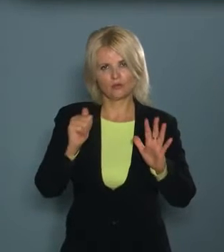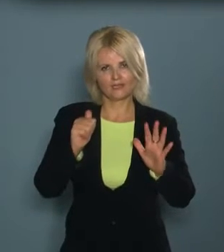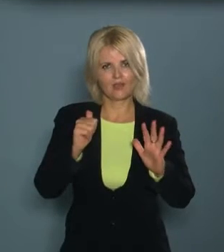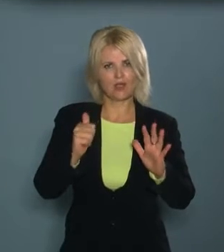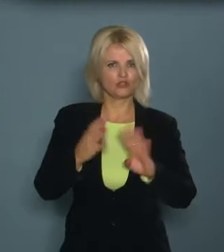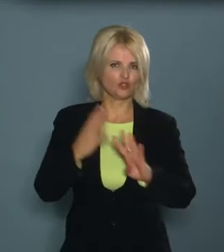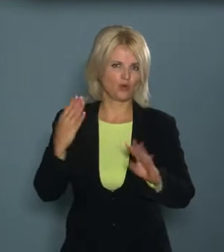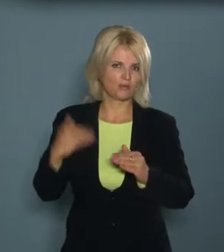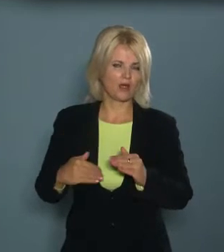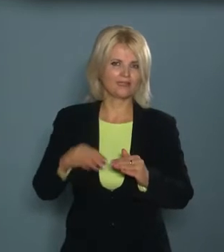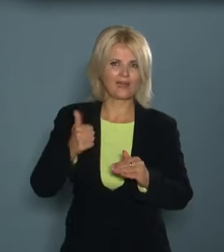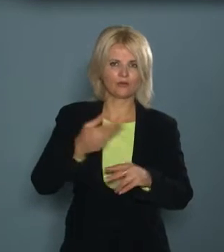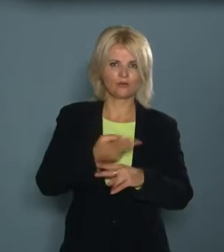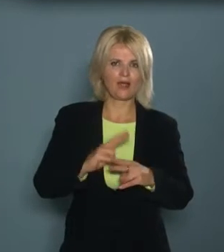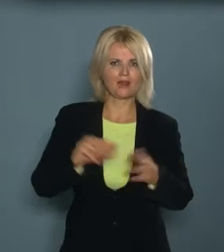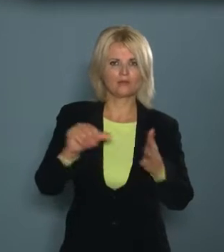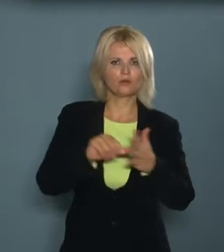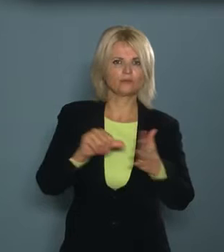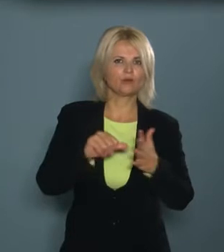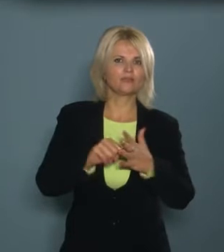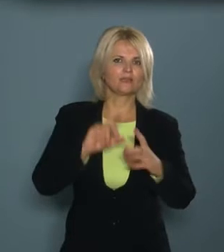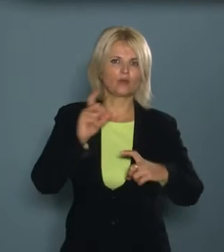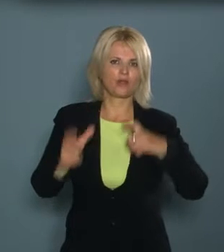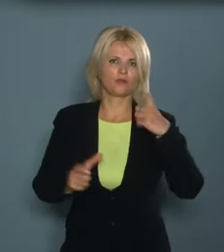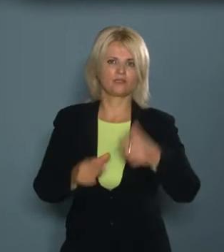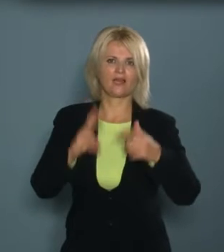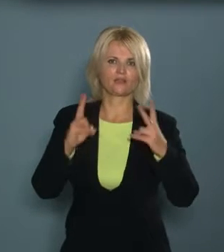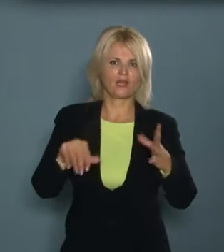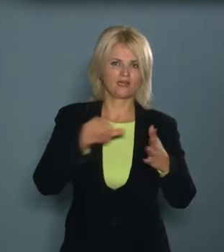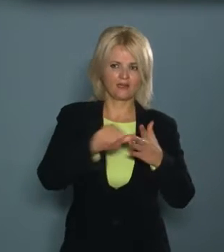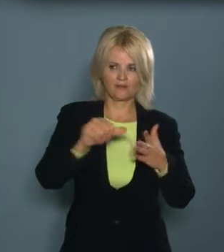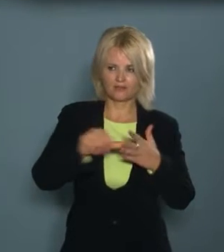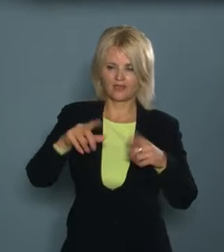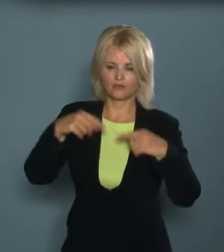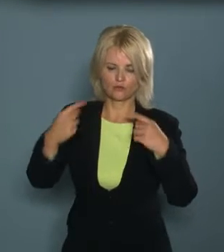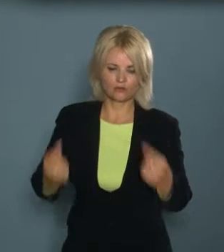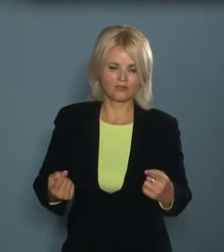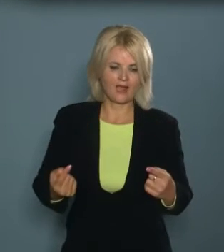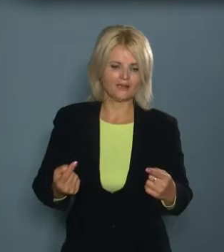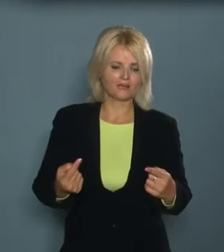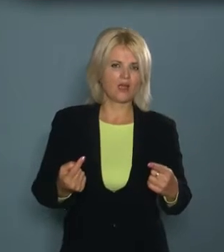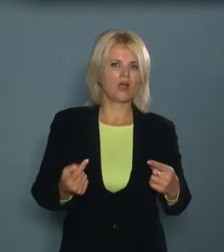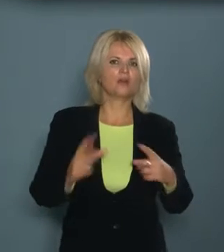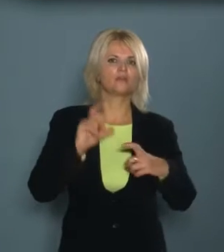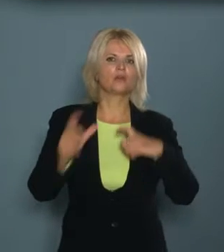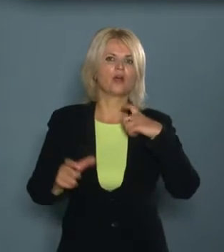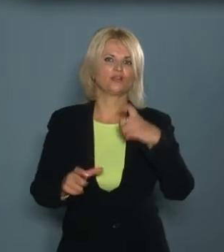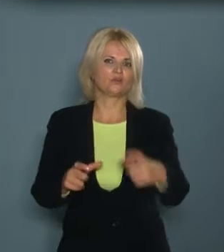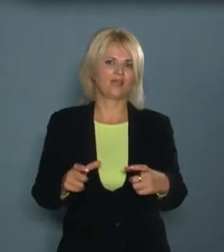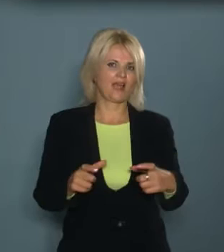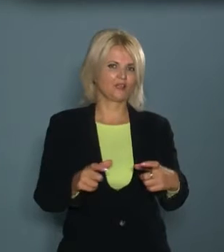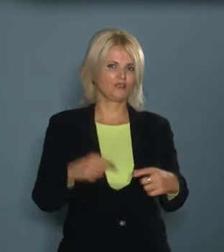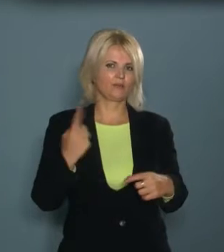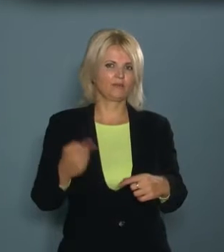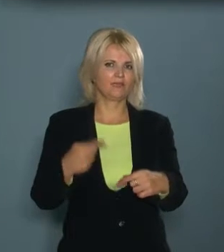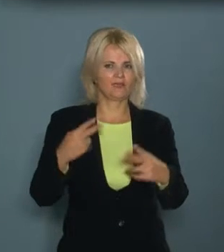kakasorban, mert először az állami, központi állami tartozásokat kell kielégíteni, és ezt követően jönnek azok a tartozások, amelyeknél